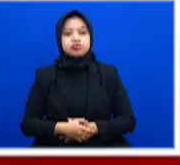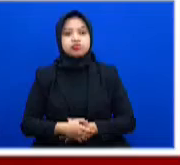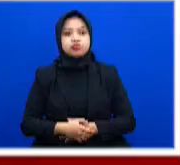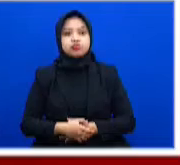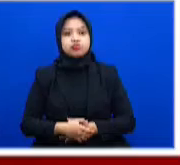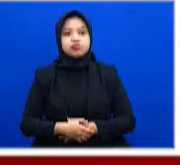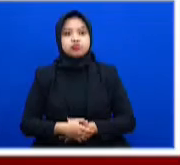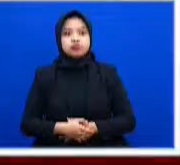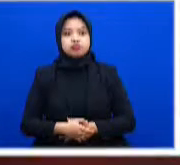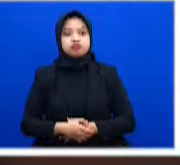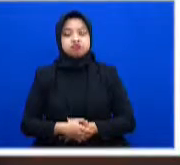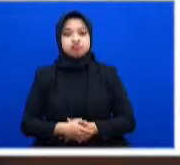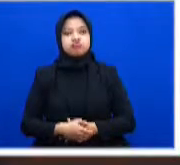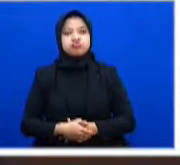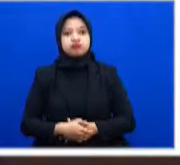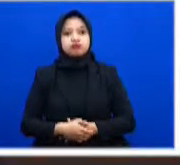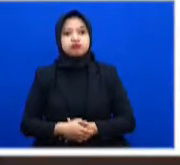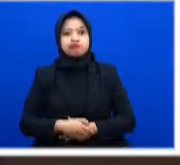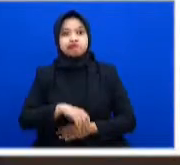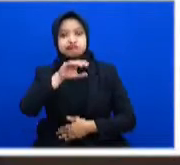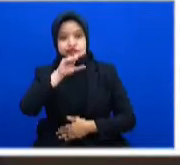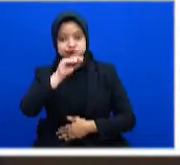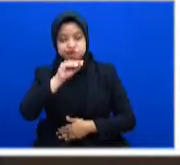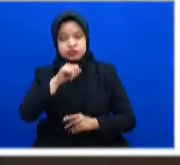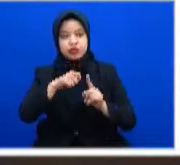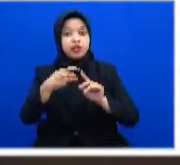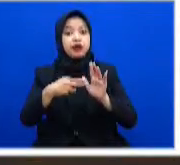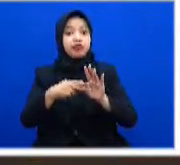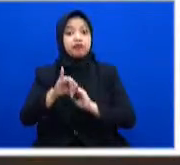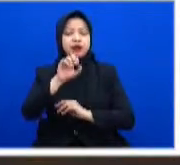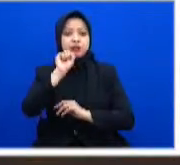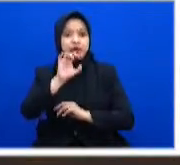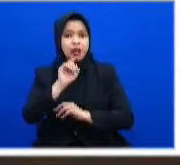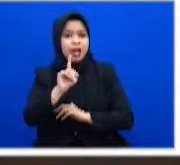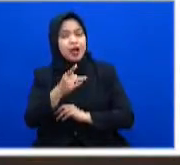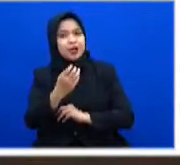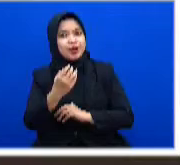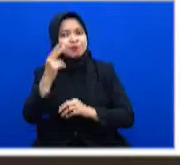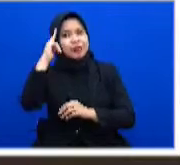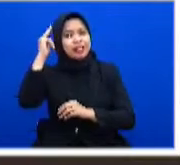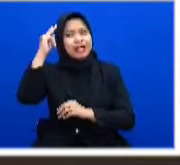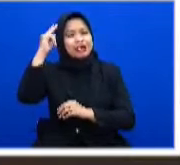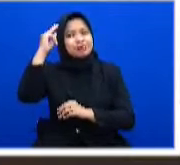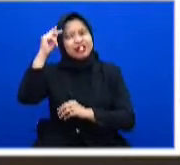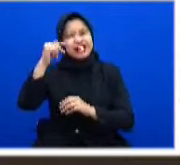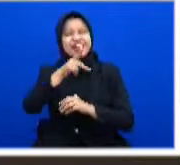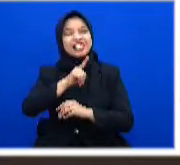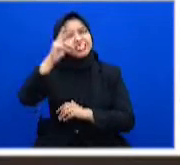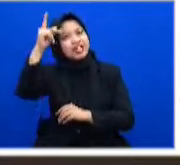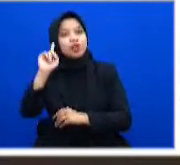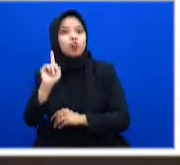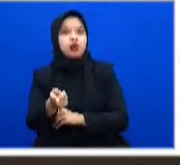pemerintah di Inggris sudah Agah smartgama rencana disebut